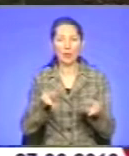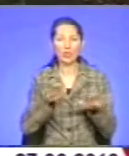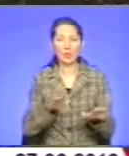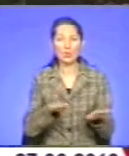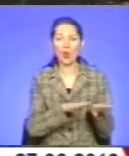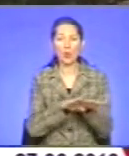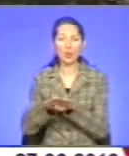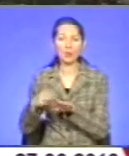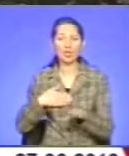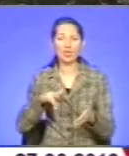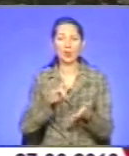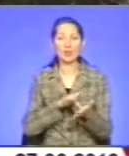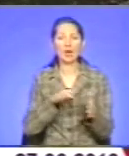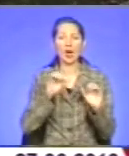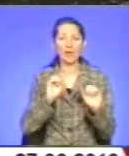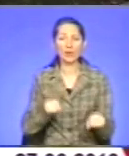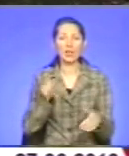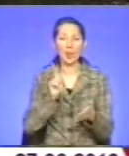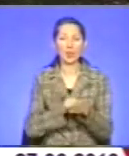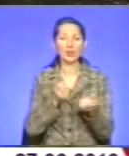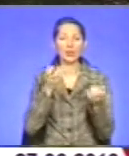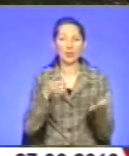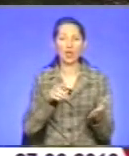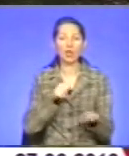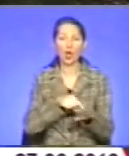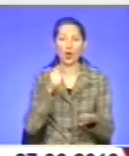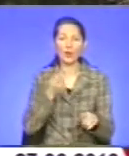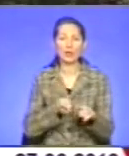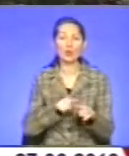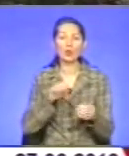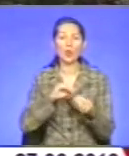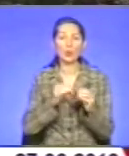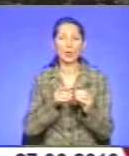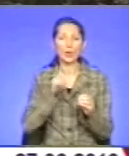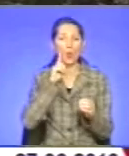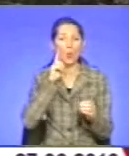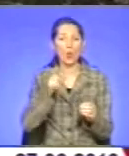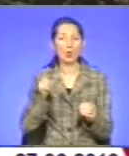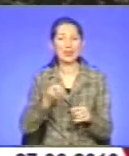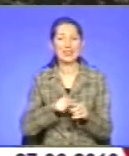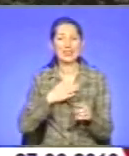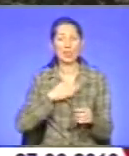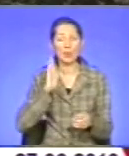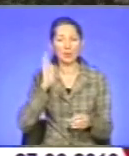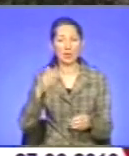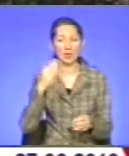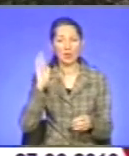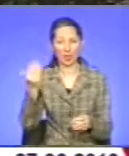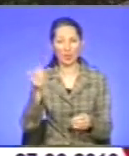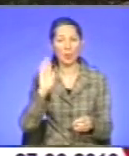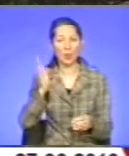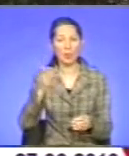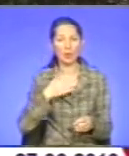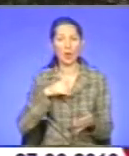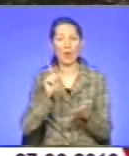міська влада повинна, звичайно, реагувати на цю проблему. Молодь – це наша перспектива, наше майбутнє. Ми